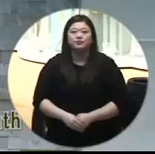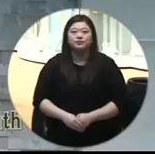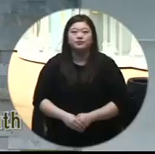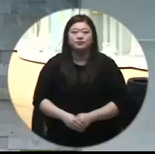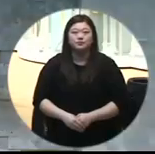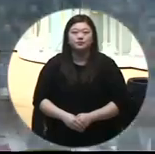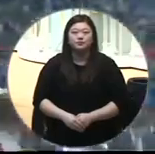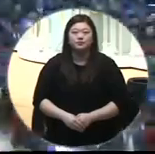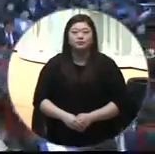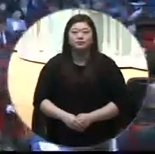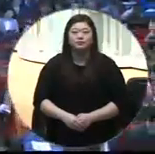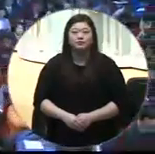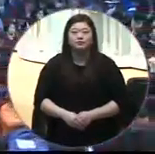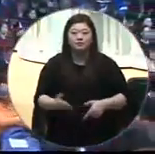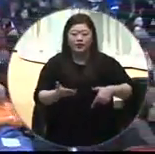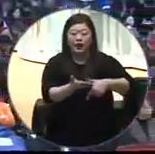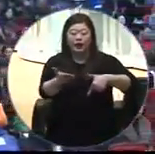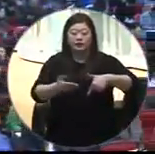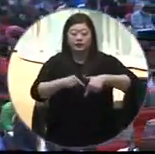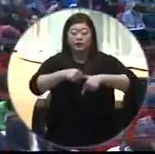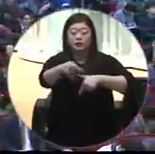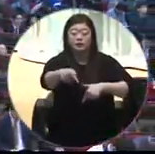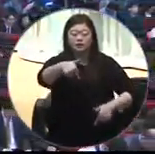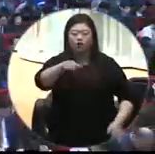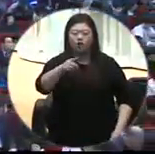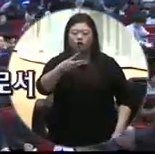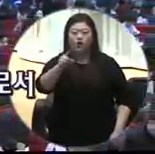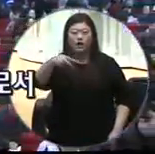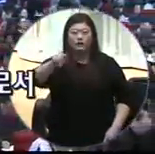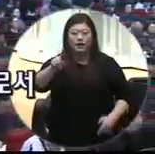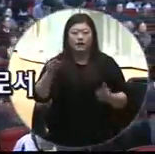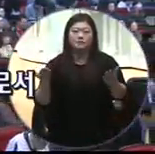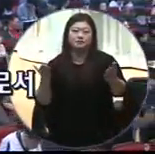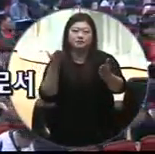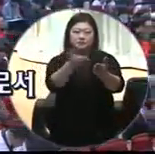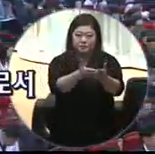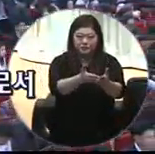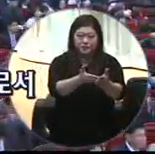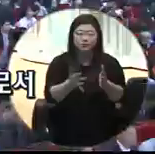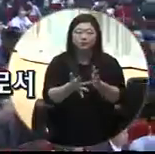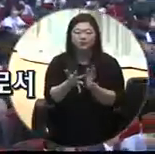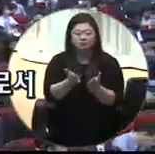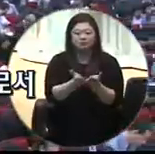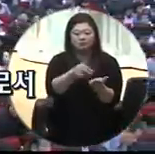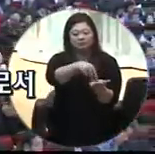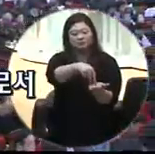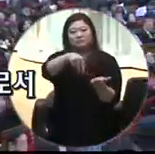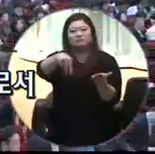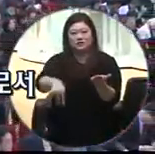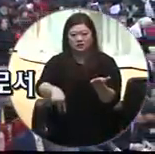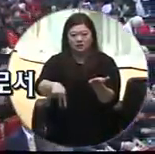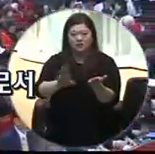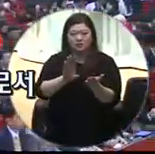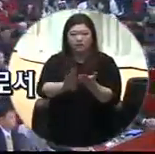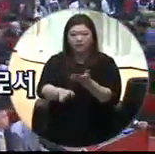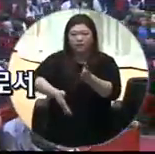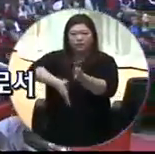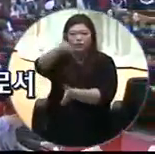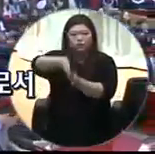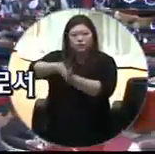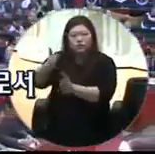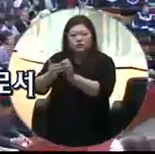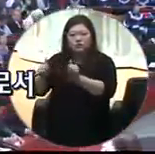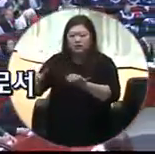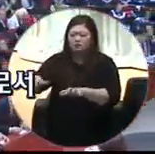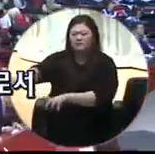26절입니다. 그들이 갈릴리 맞은편 그라사인의 땅에 이르러 예수께서 육지에 내리심에 그 도시 사람으로서